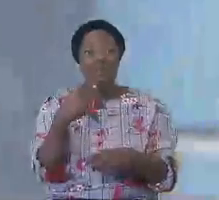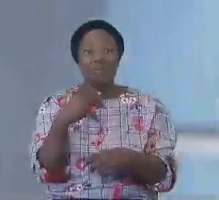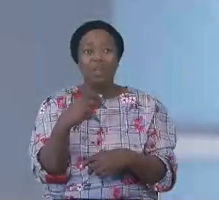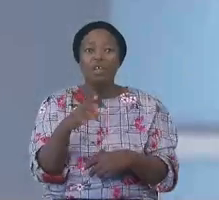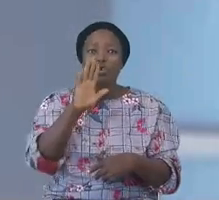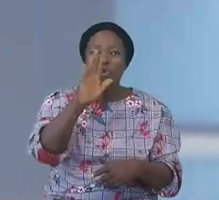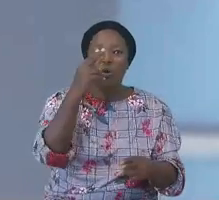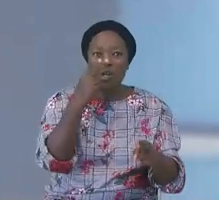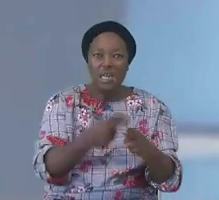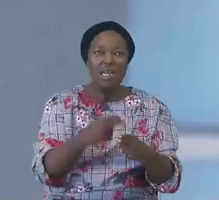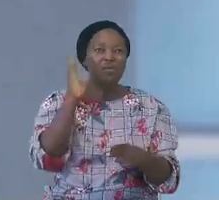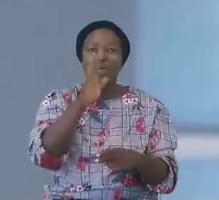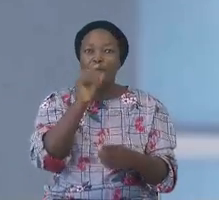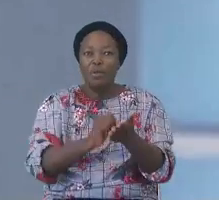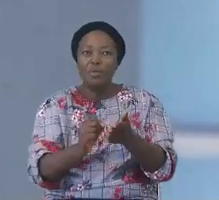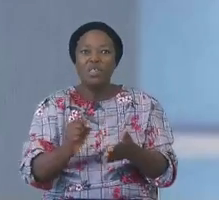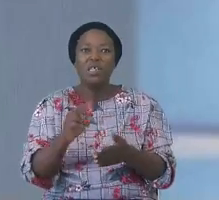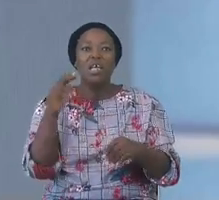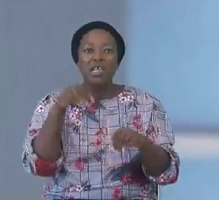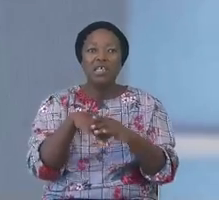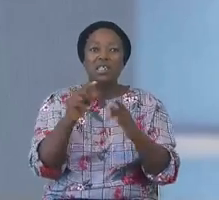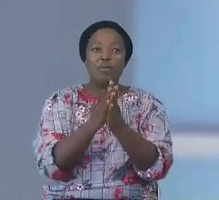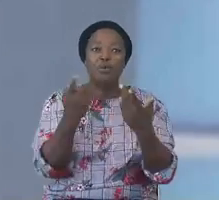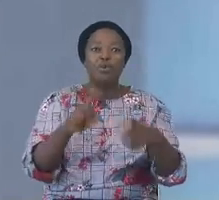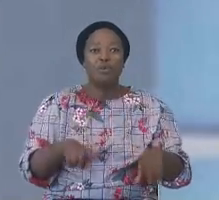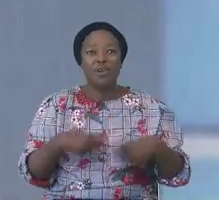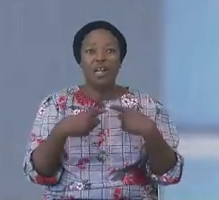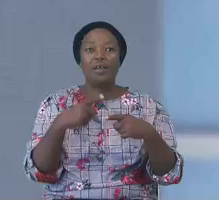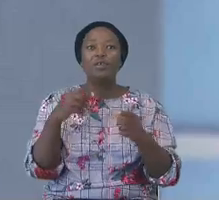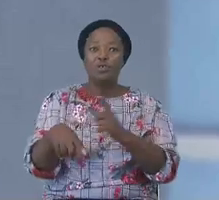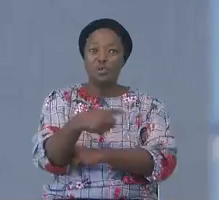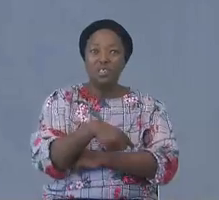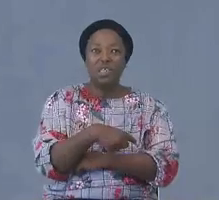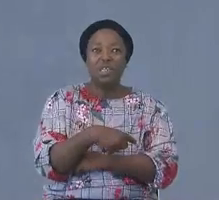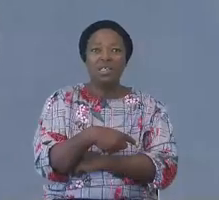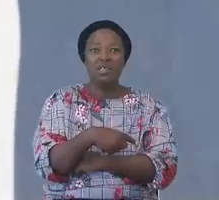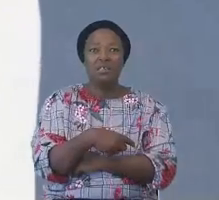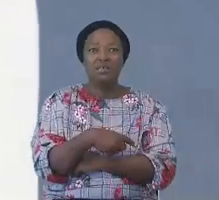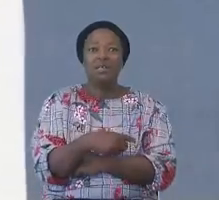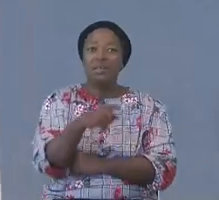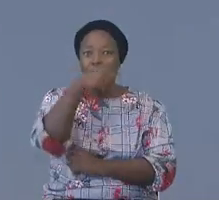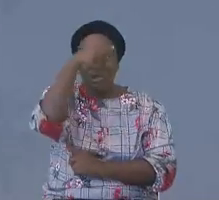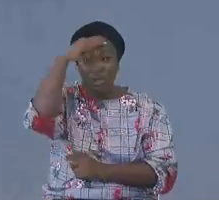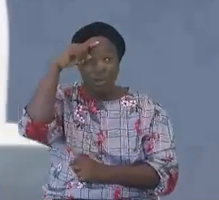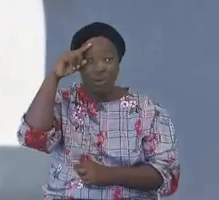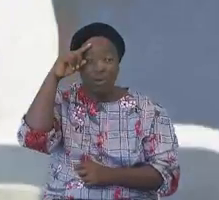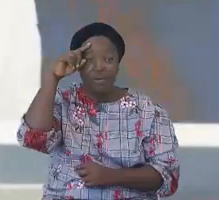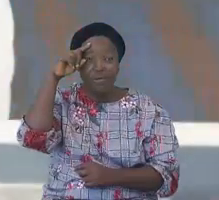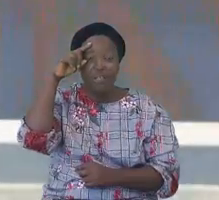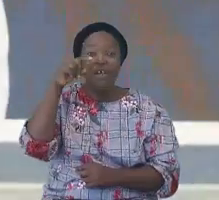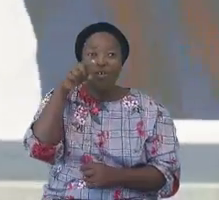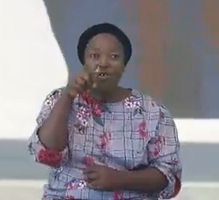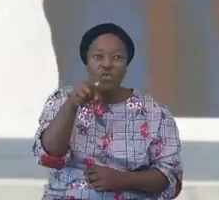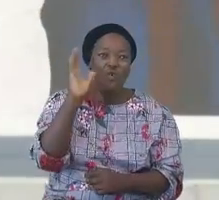sont pardonnés, les châtiments sont ôtés. Alors il dira, ton nom sera écrit dans le livre de